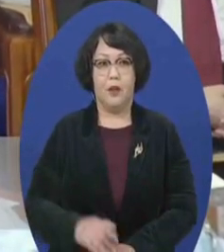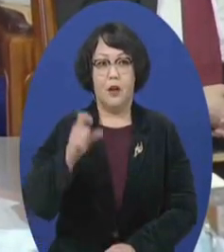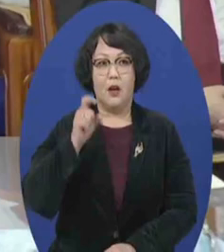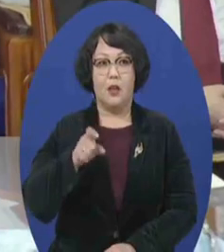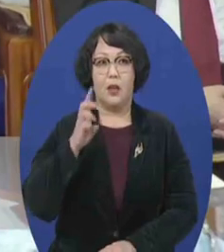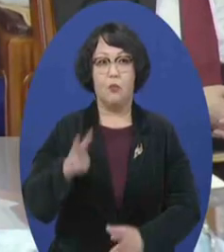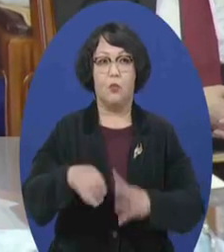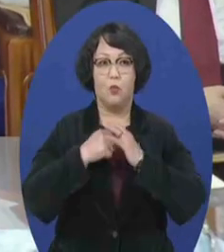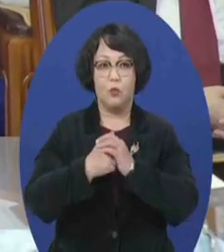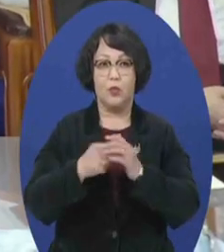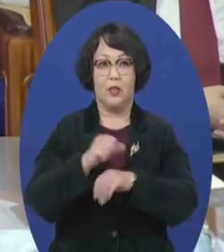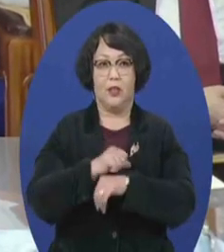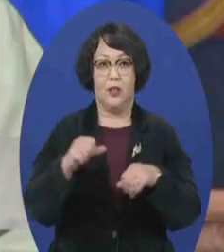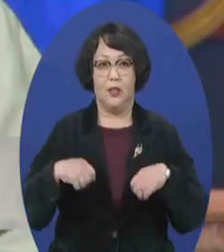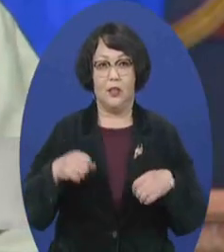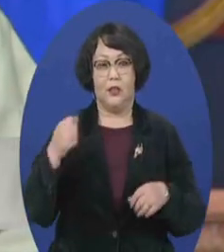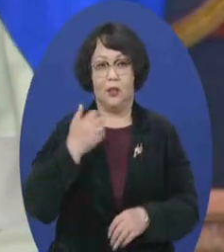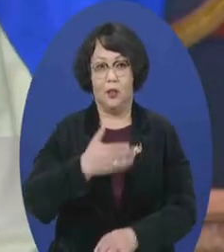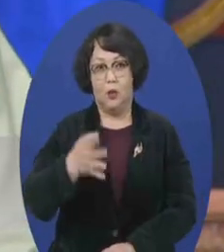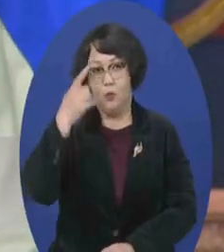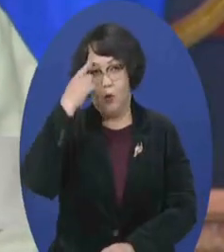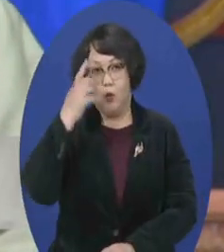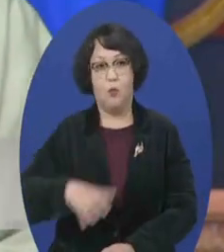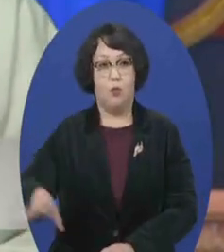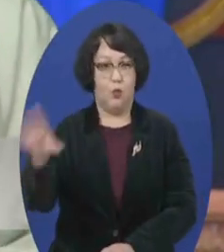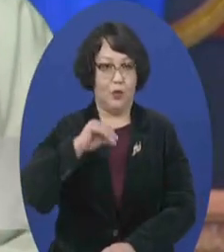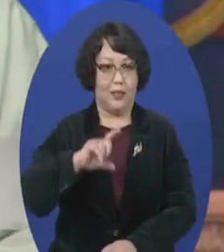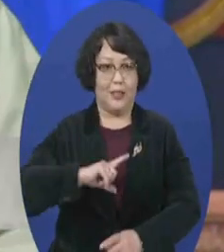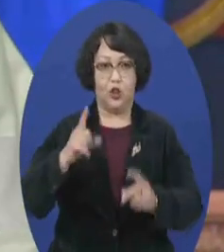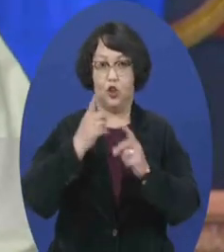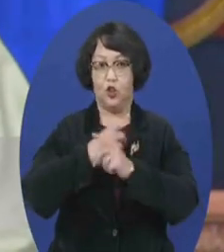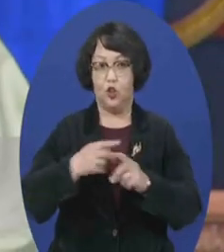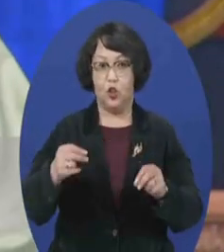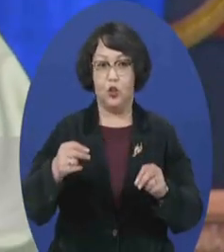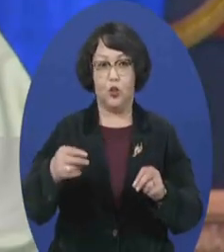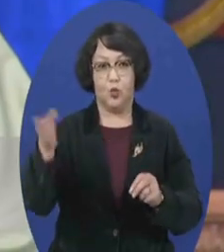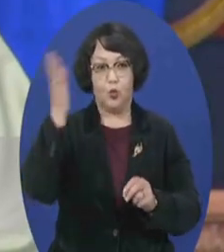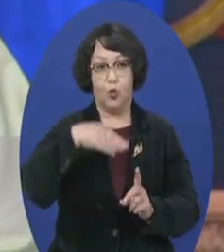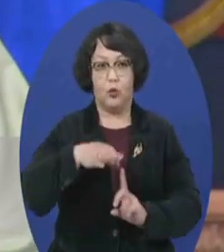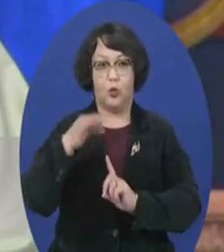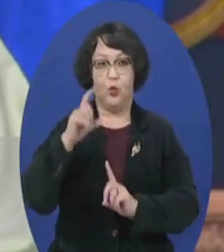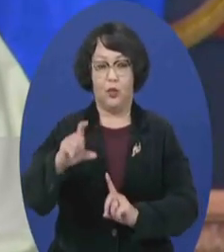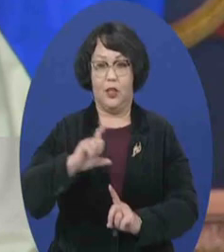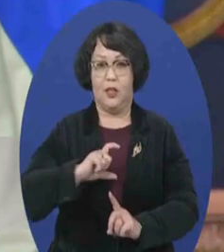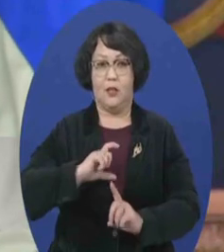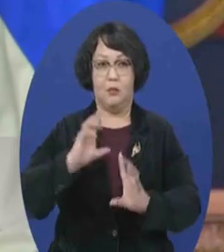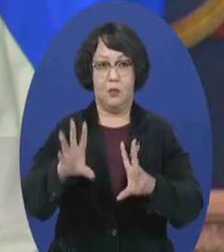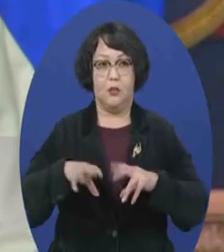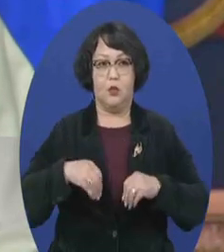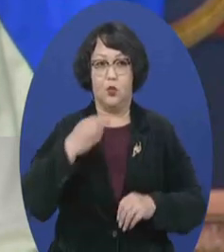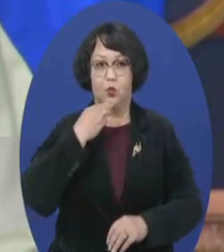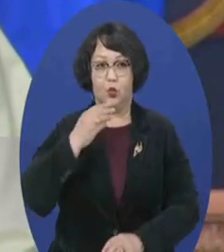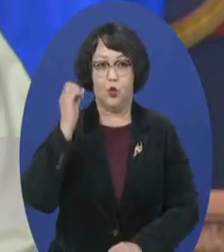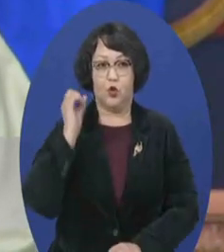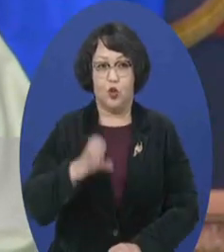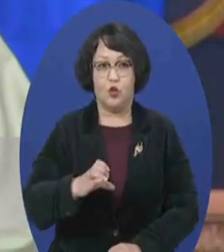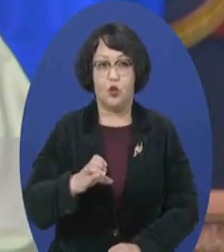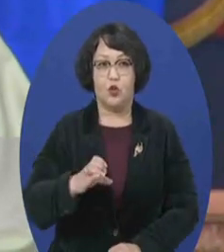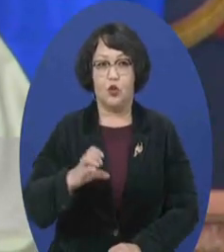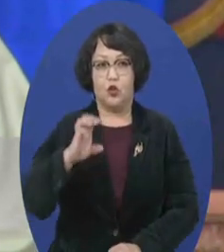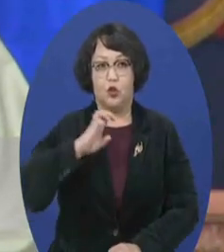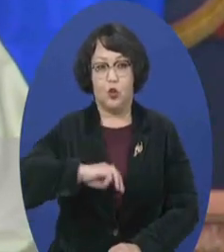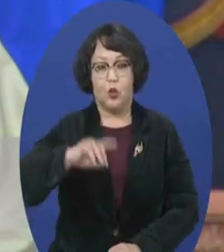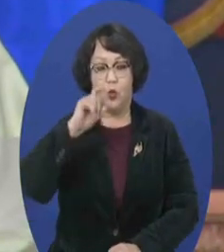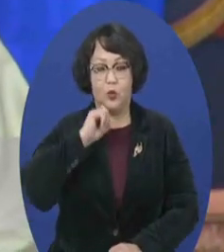Эрхэм хүндэт ард иргэдээ монголчууд бид эрх чөлөөнийхөө дуудлага хүний эрхийн мэдрэмж шударга ёсны